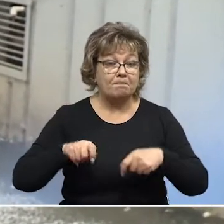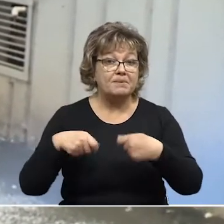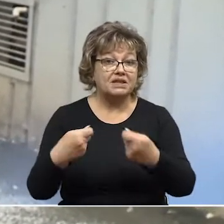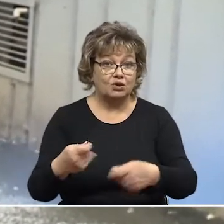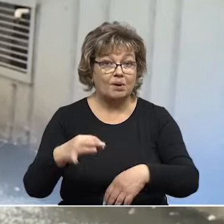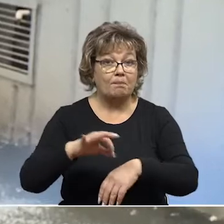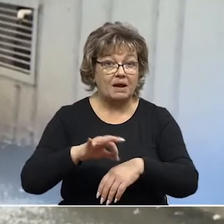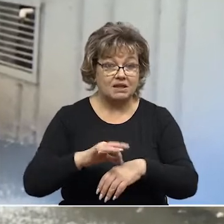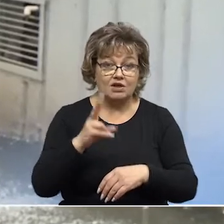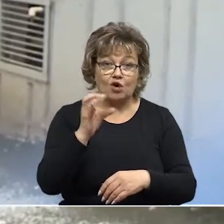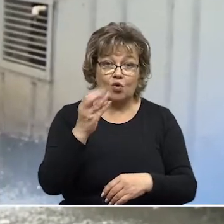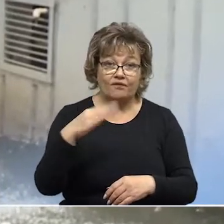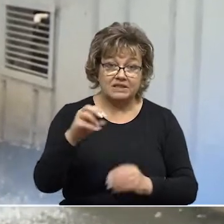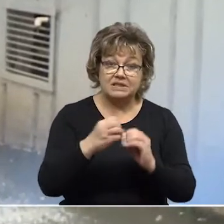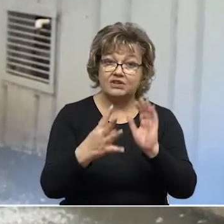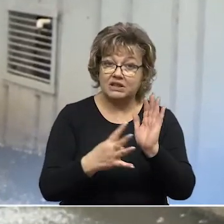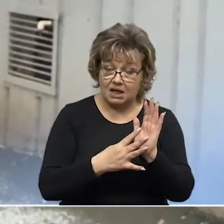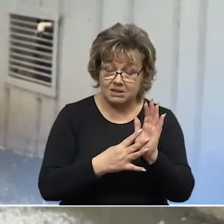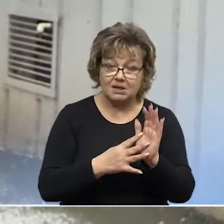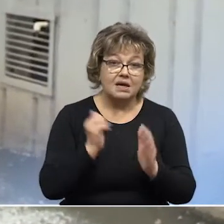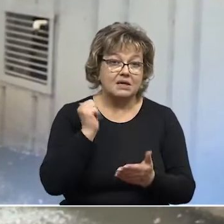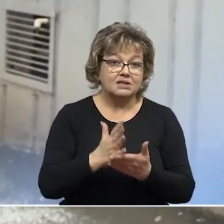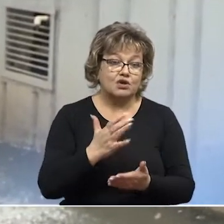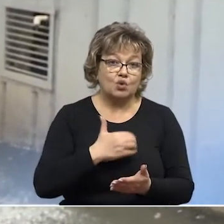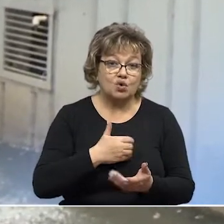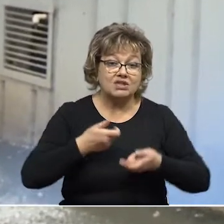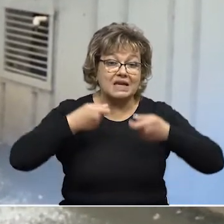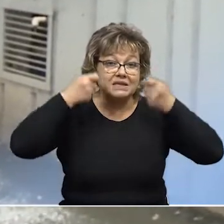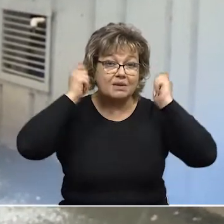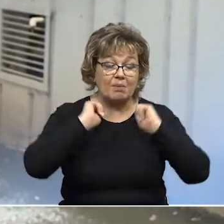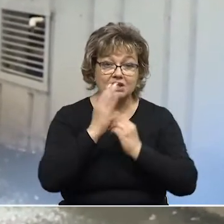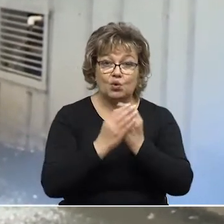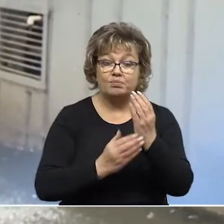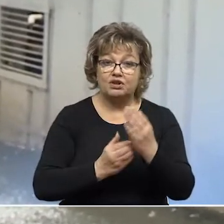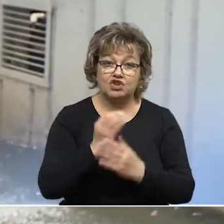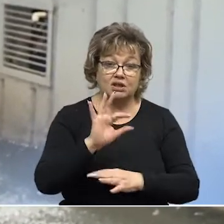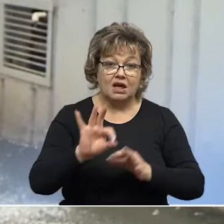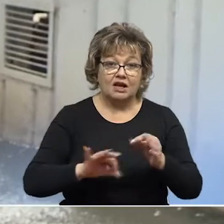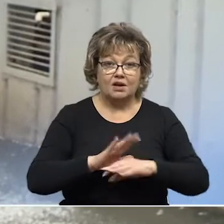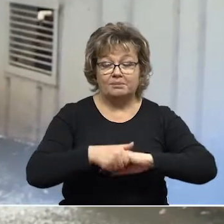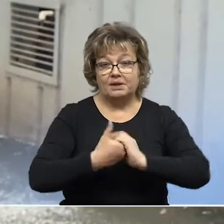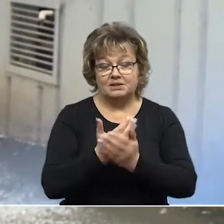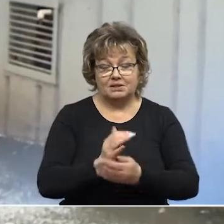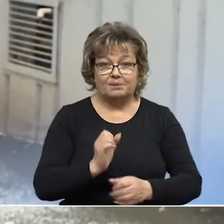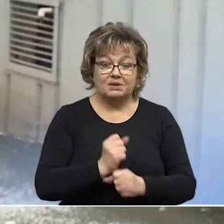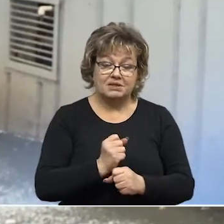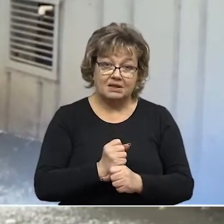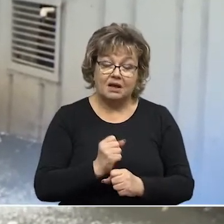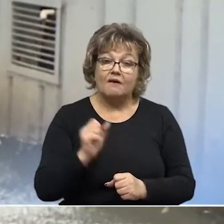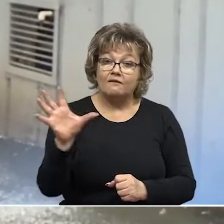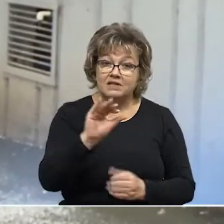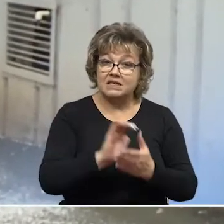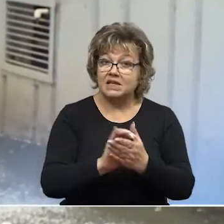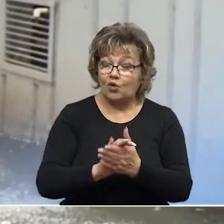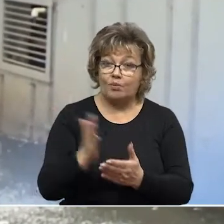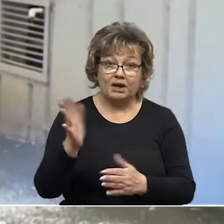придает болезнь COVID-19, сразу хочется надеть маску, надеть перчатки и лишний раз протереть руки антисептиком.